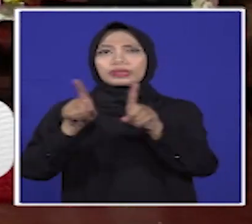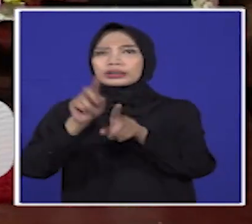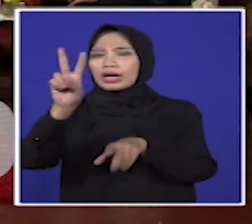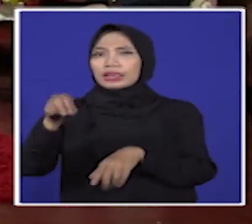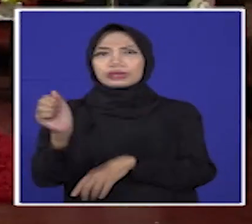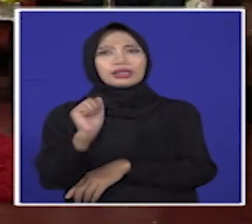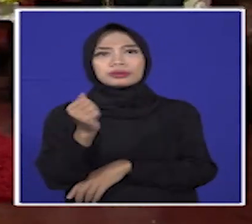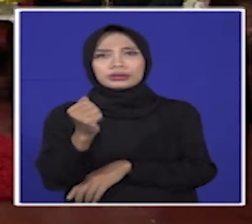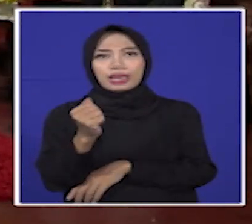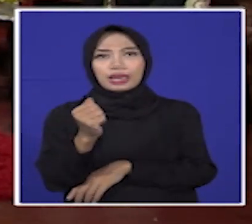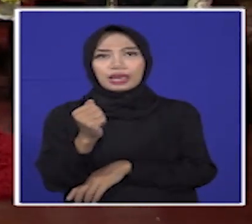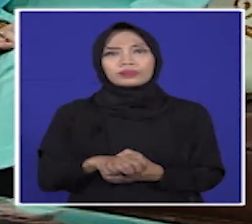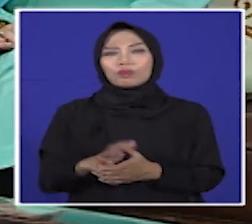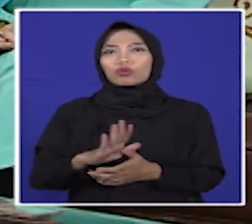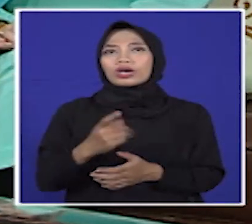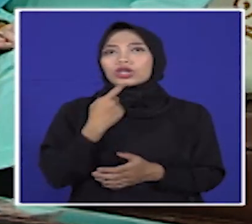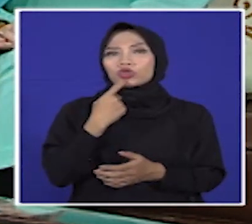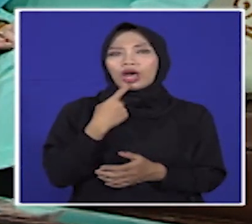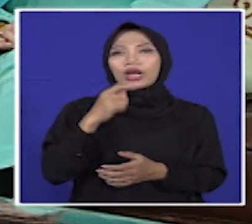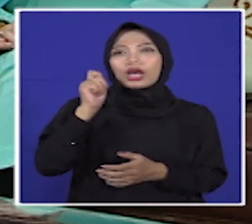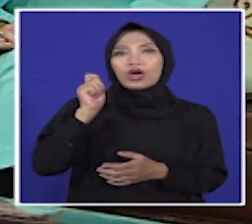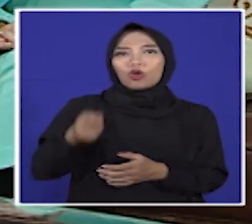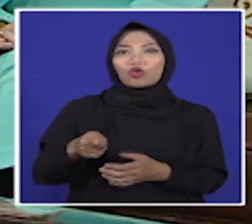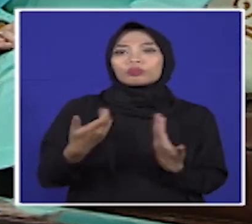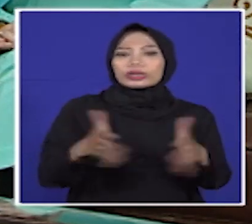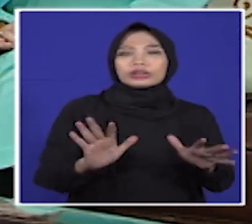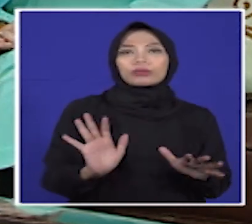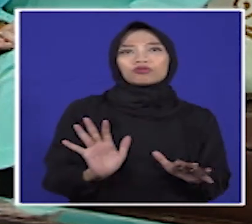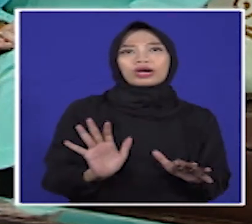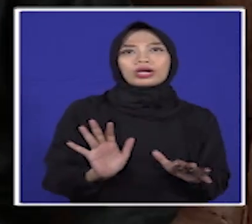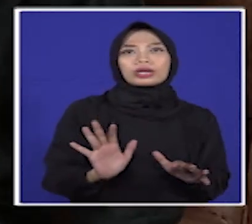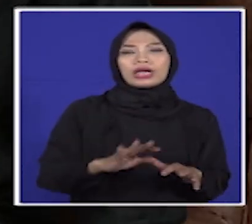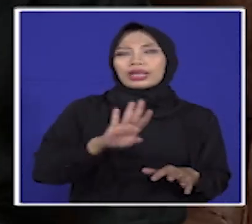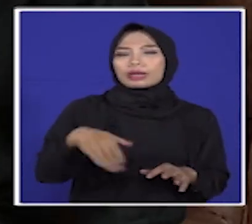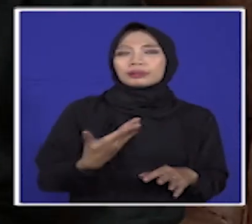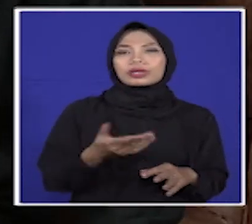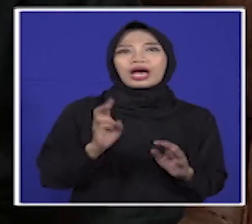balik, itu bisa balik langsung. Tadi kita nyatakan bahwa nikah siri atau